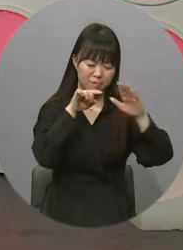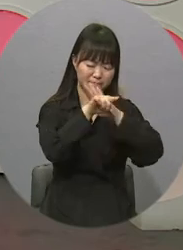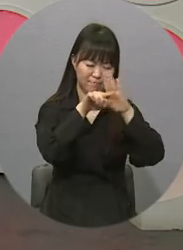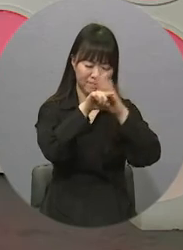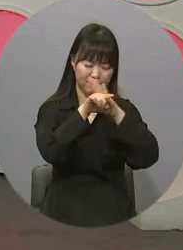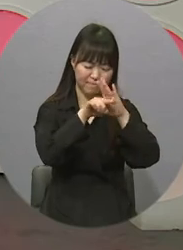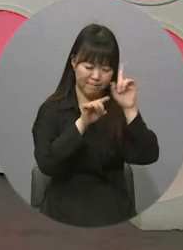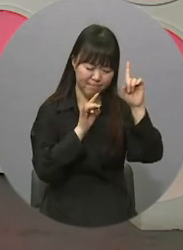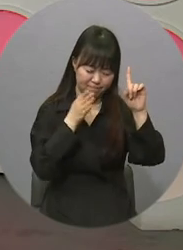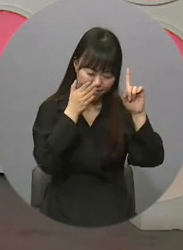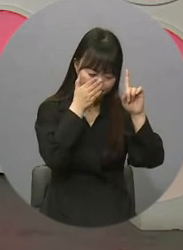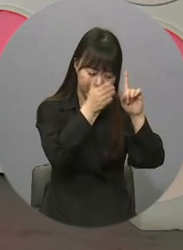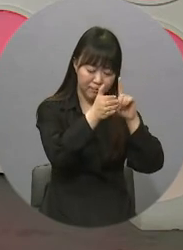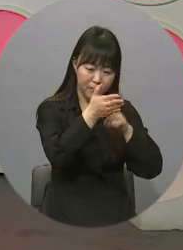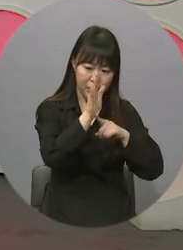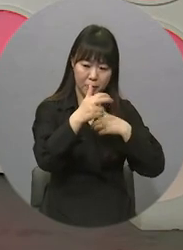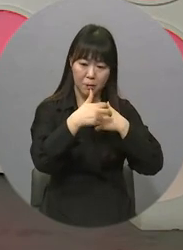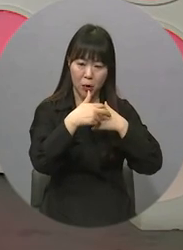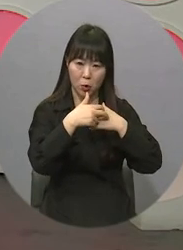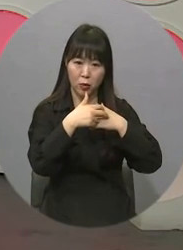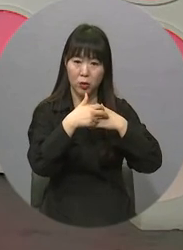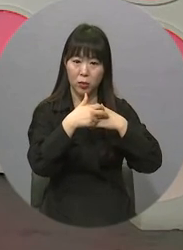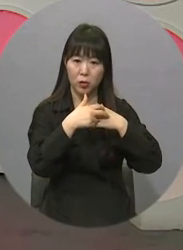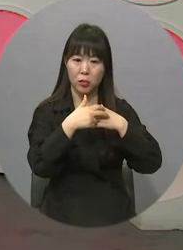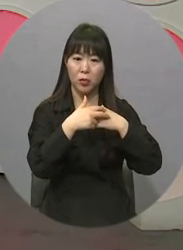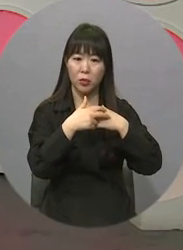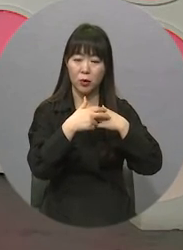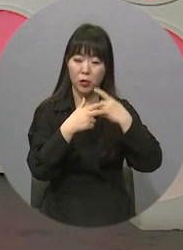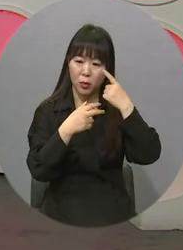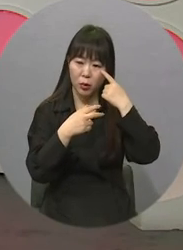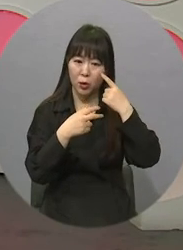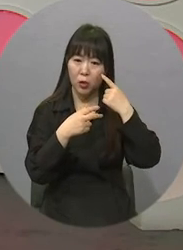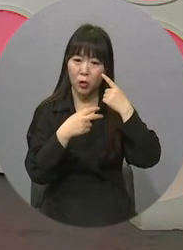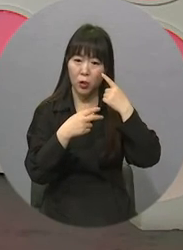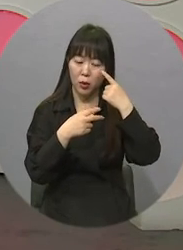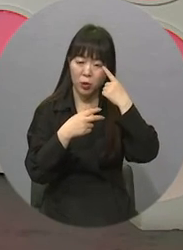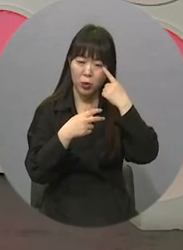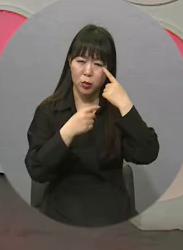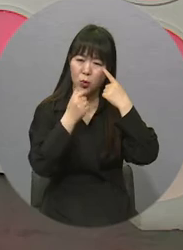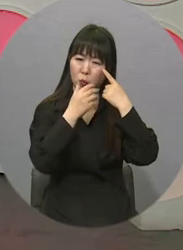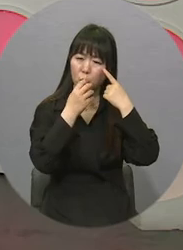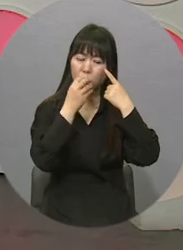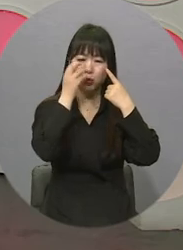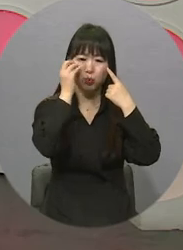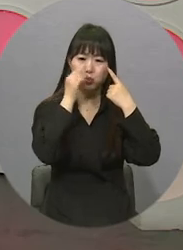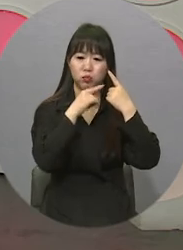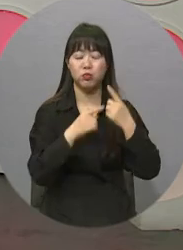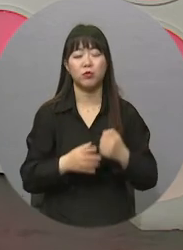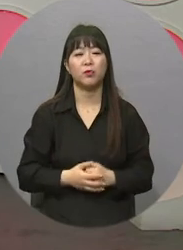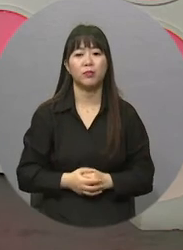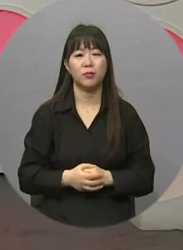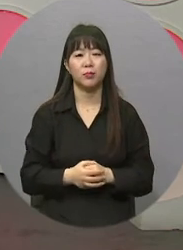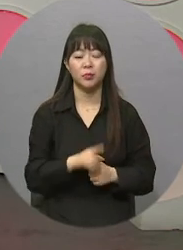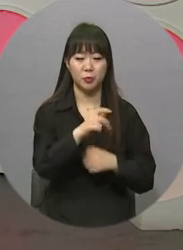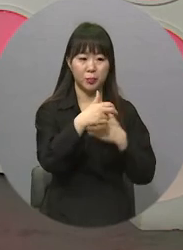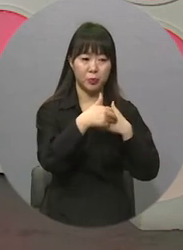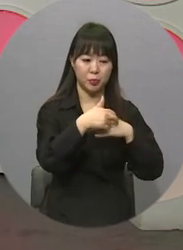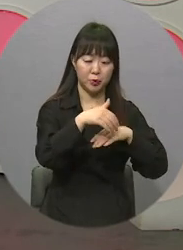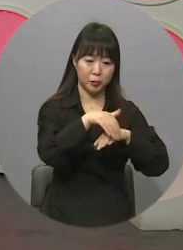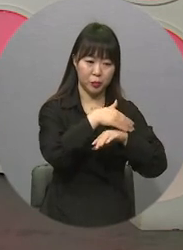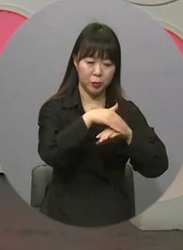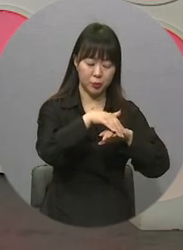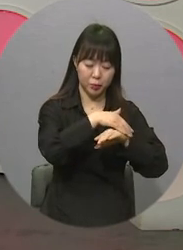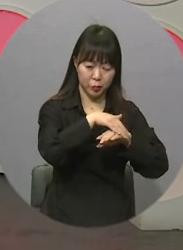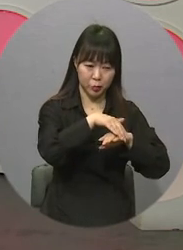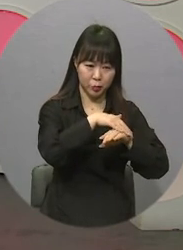많이. 그런데 저도 이제 병원을 갔다가 왼쪽 눈을 한쪽 왼쪽이 눈이 이상한 거예요, 앞에가. 그래서 그 병원을 계속